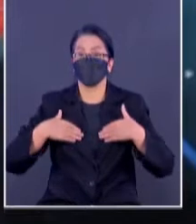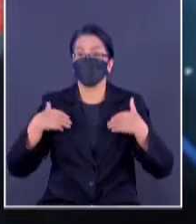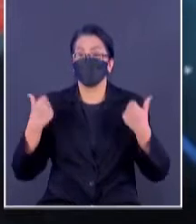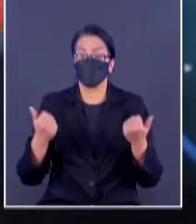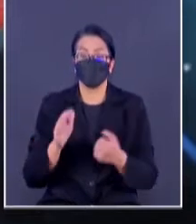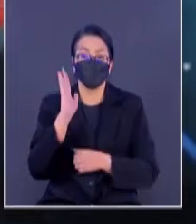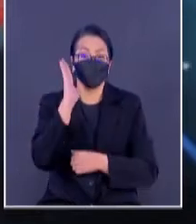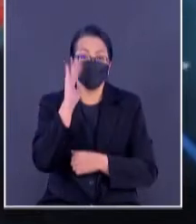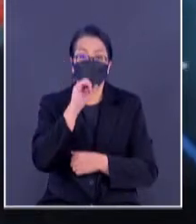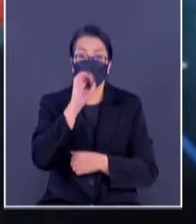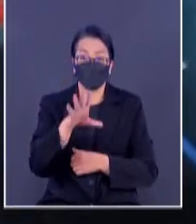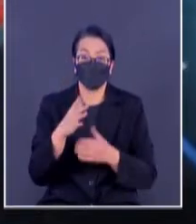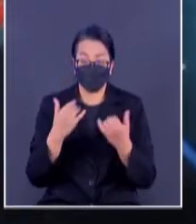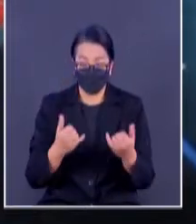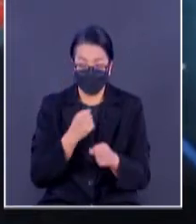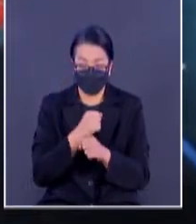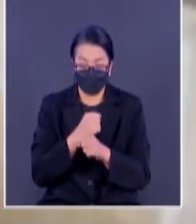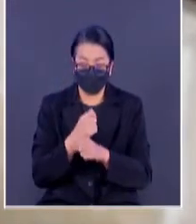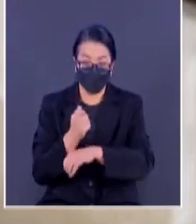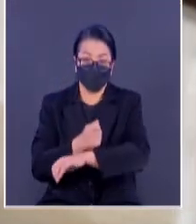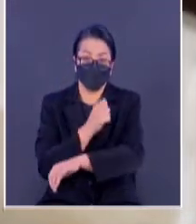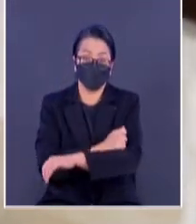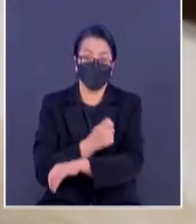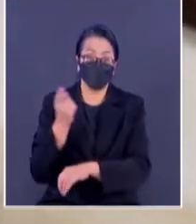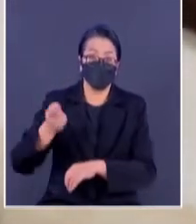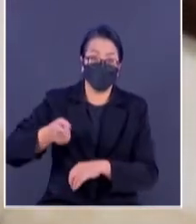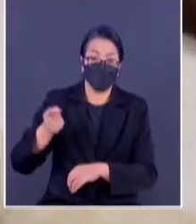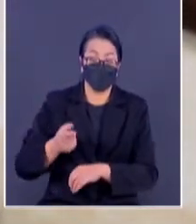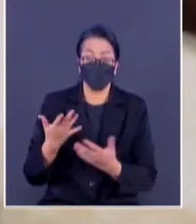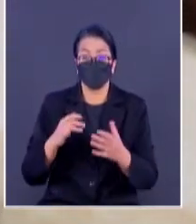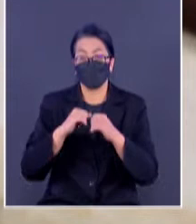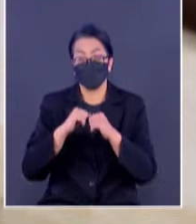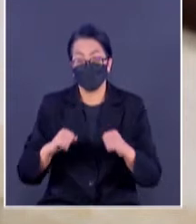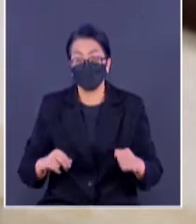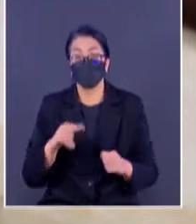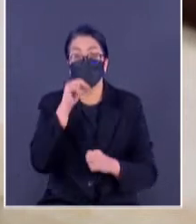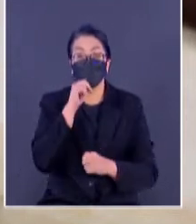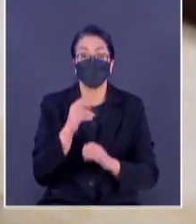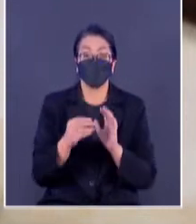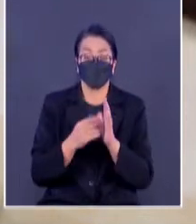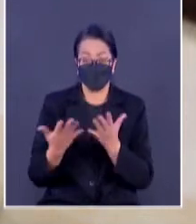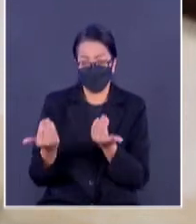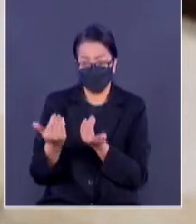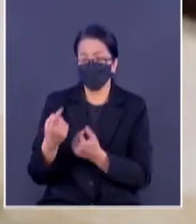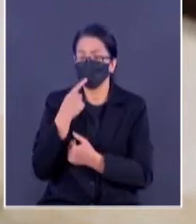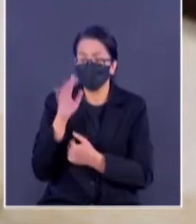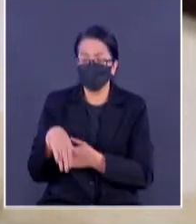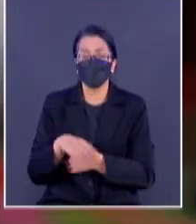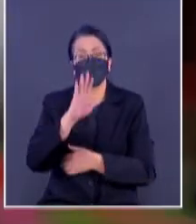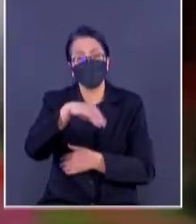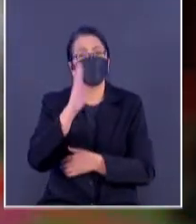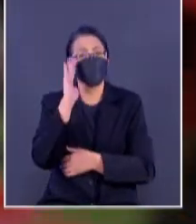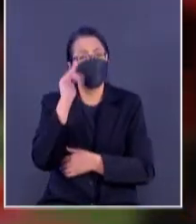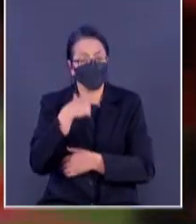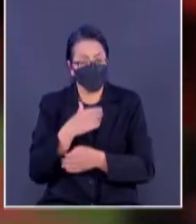ผู้เป็นพ่อเนี่ยบอกว่าปัจจุบันทำงานเป็นลูกจ้างประจำที่สำนักระบายน้ำกทม.มีอยู่วันหนึ่งลูกชายเอ่ยปากบอกว่าอ